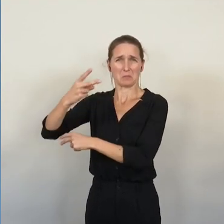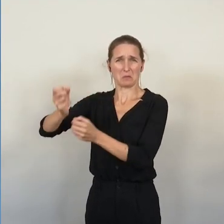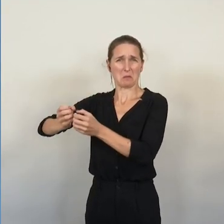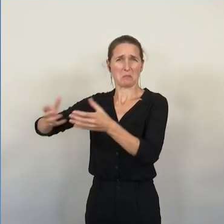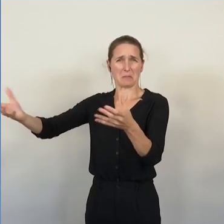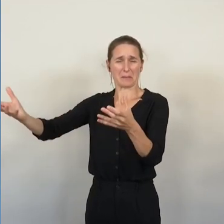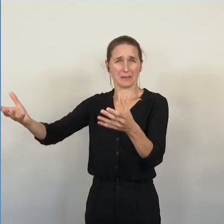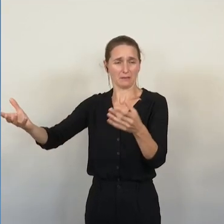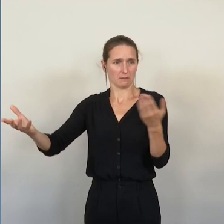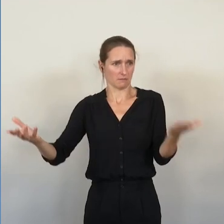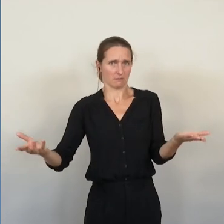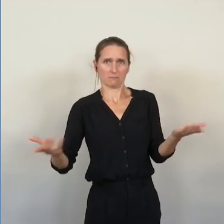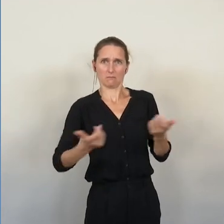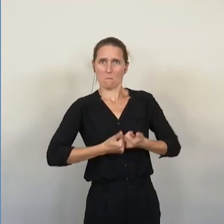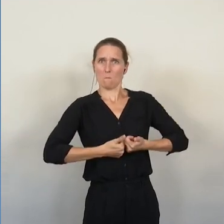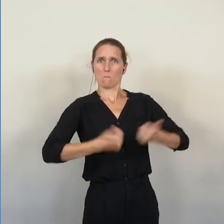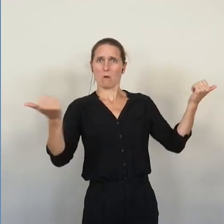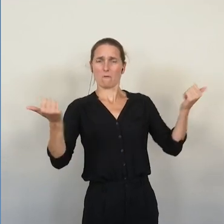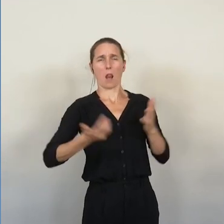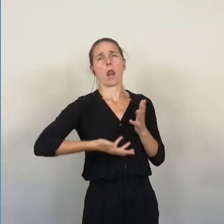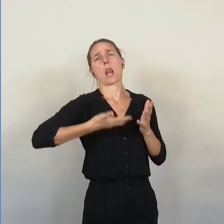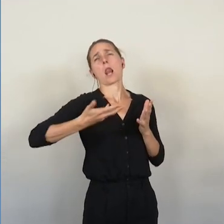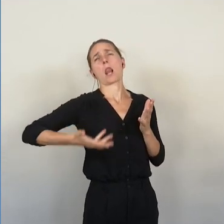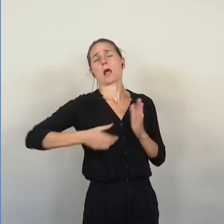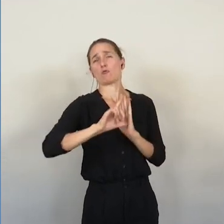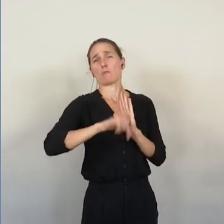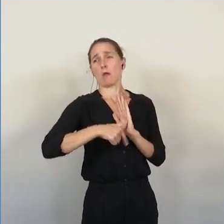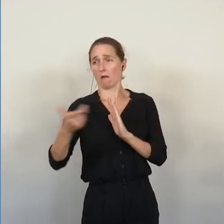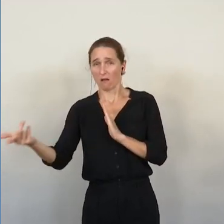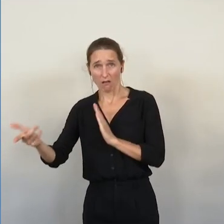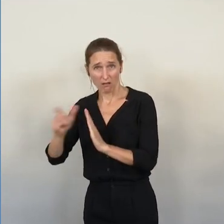avec tout ce que vous venez de développer pendant une demi-heure